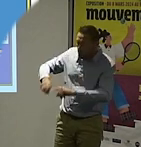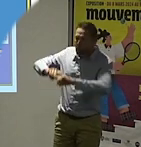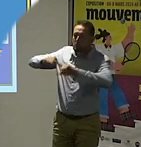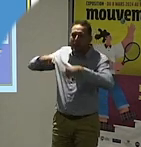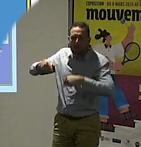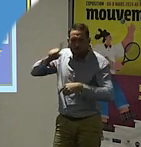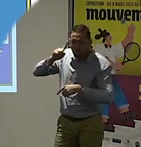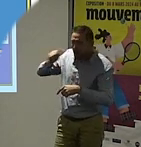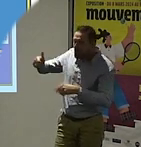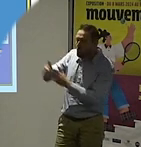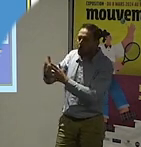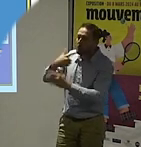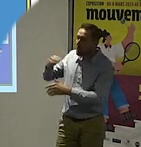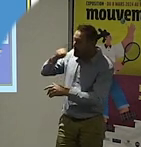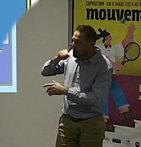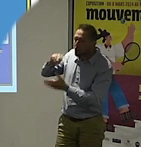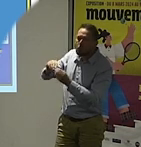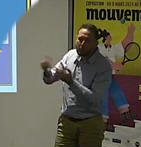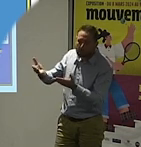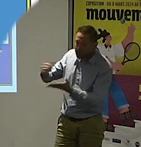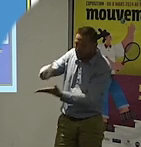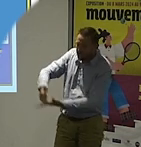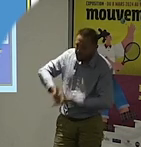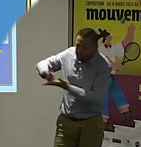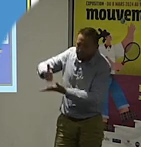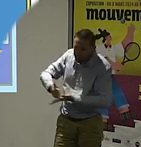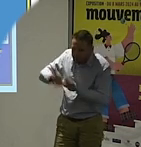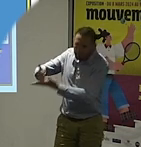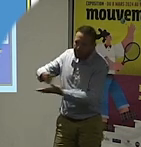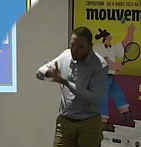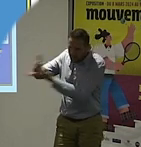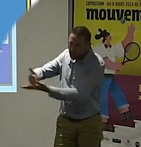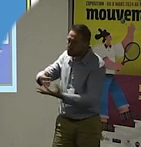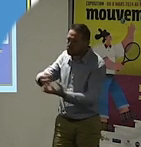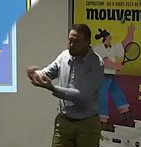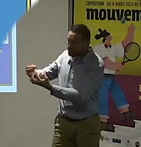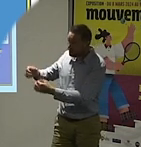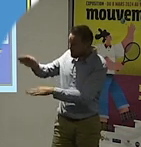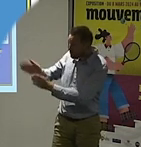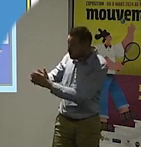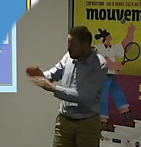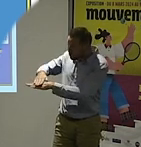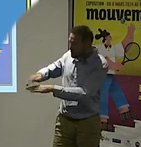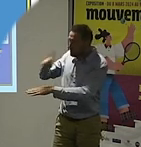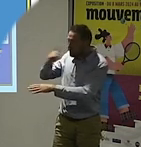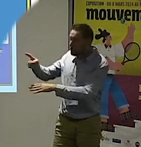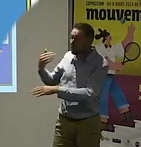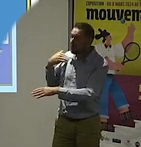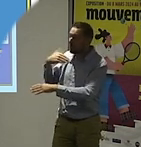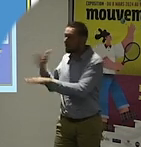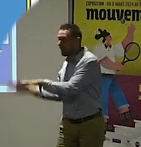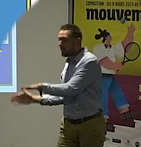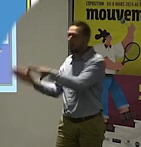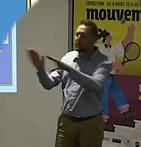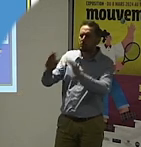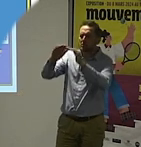qu'il est aidant de sa maman. Et donc, il accompagnait sa maman qui a déménagé aujourd'hui en résidence senior. Donc,